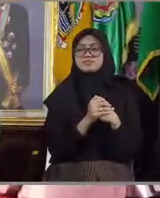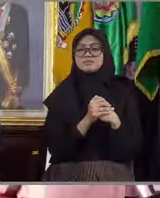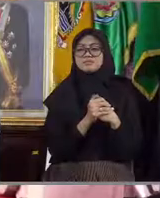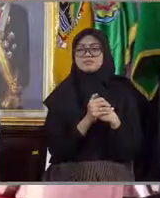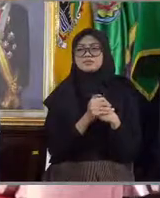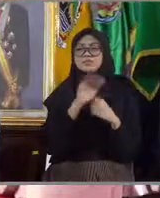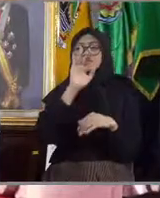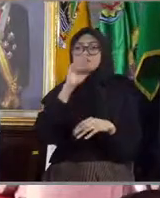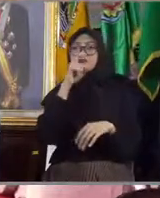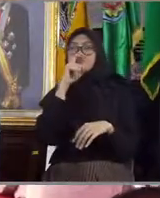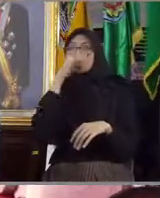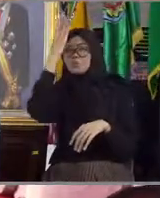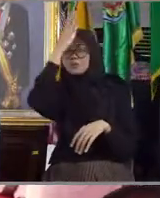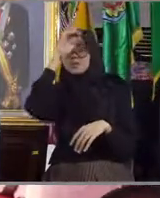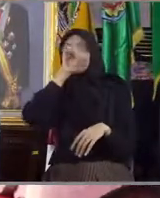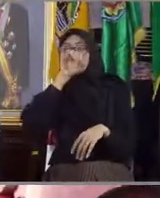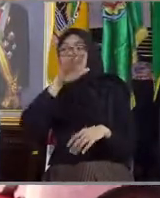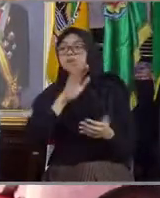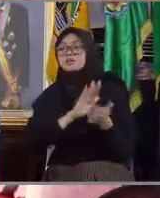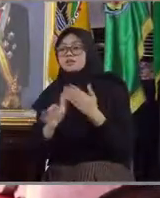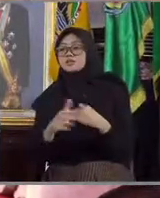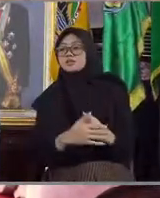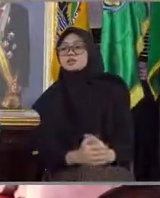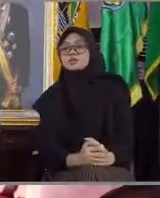Bupati dijawab. Mike.